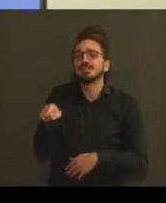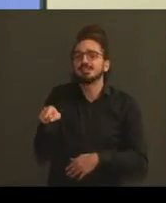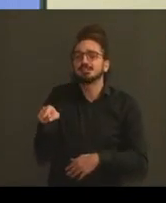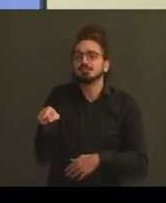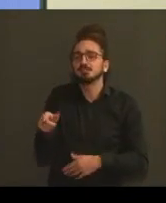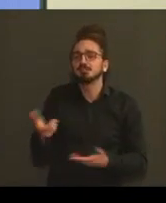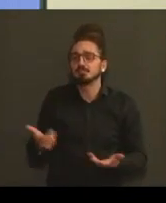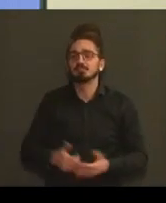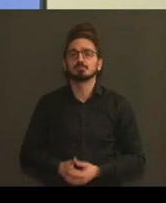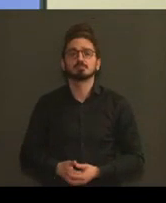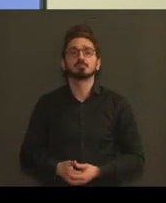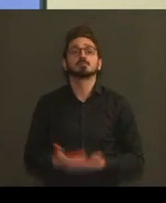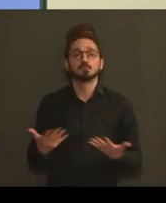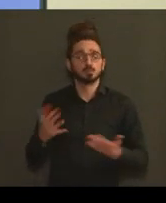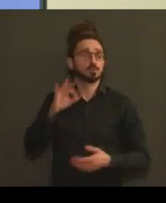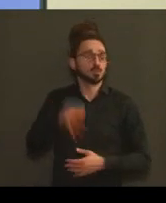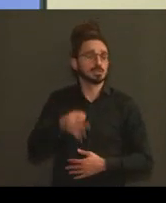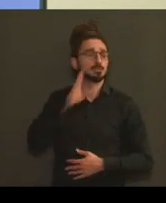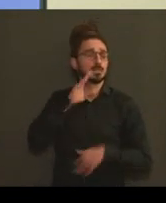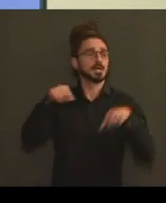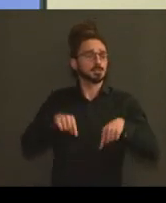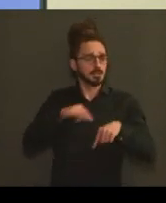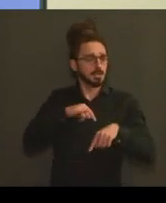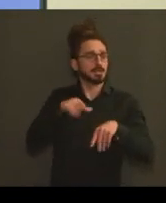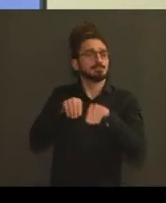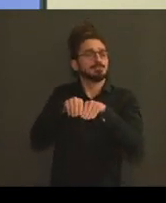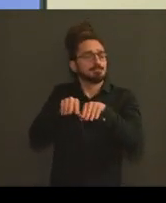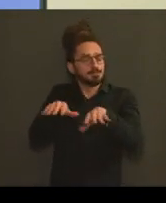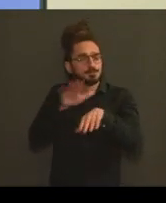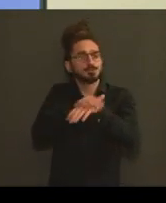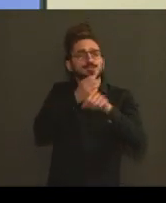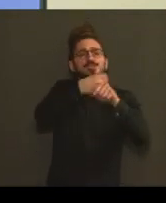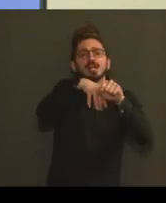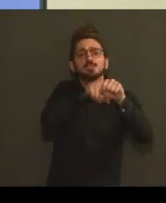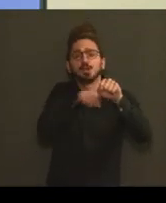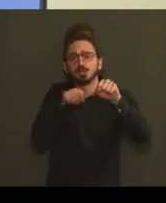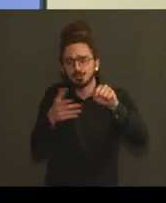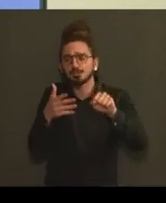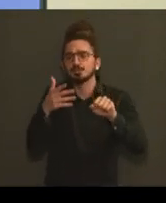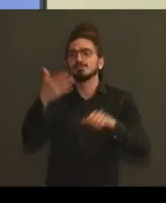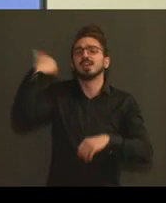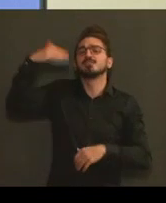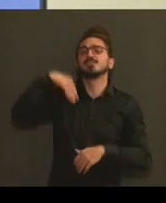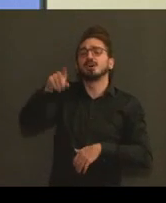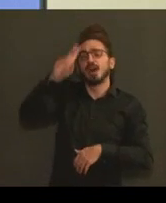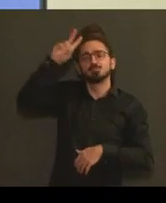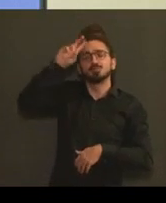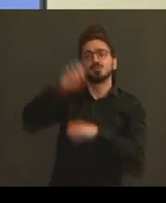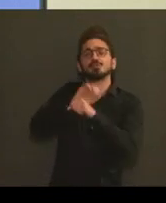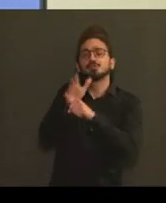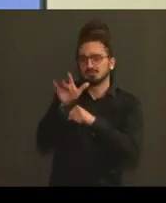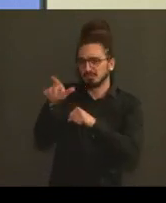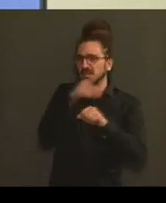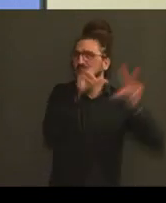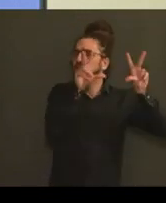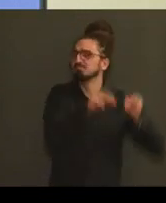petit le terrain et repousse les anciennes formes de souches virales à une minorité des cas.